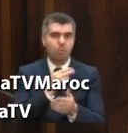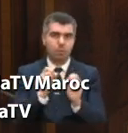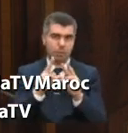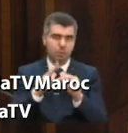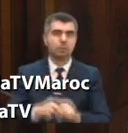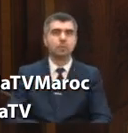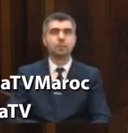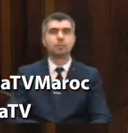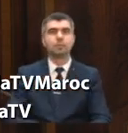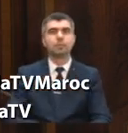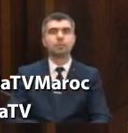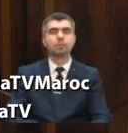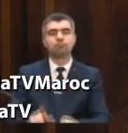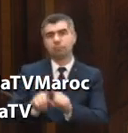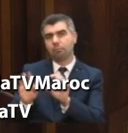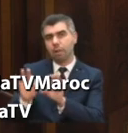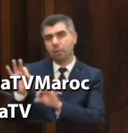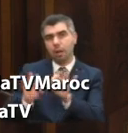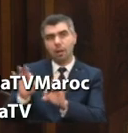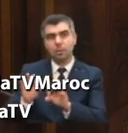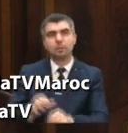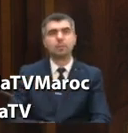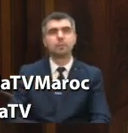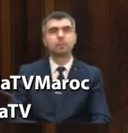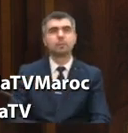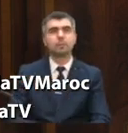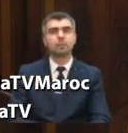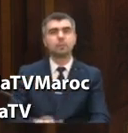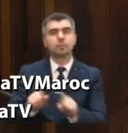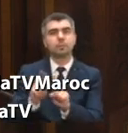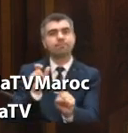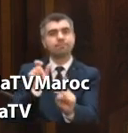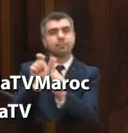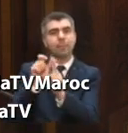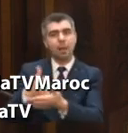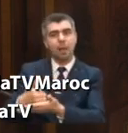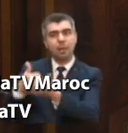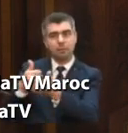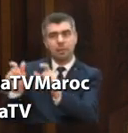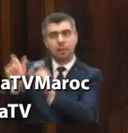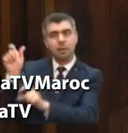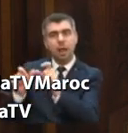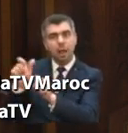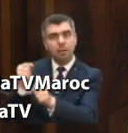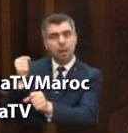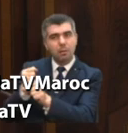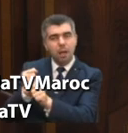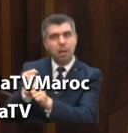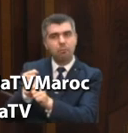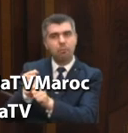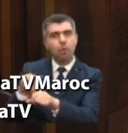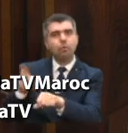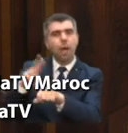وهي إجراءات لفائدة الأجراء، وهناك إجراءات لفائدة المقاولات،